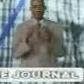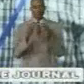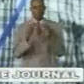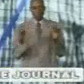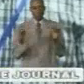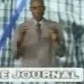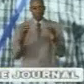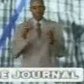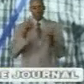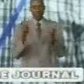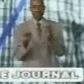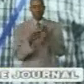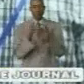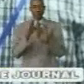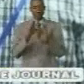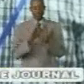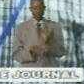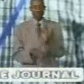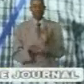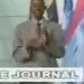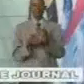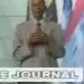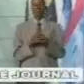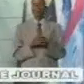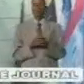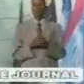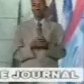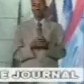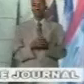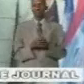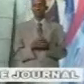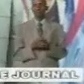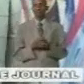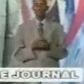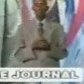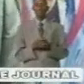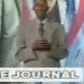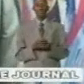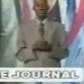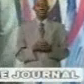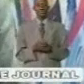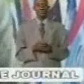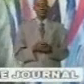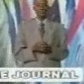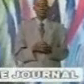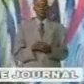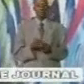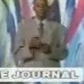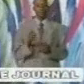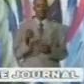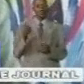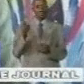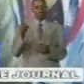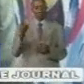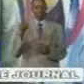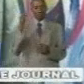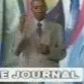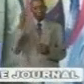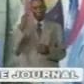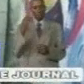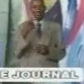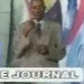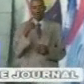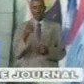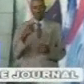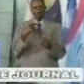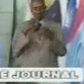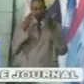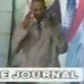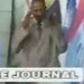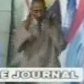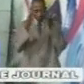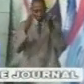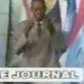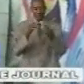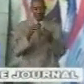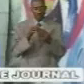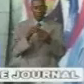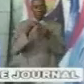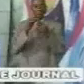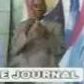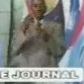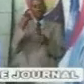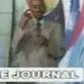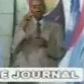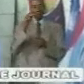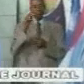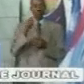modernité, selon le thème de cette exposition. J'accorde une mention spéciale à l'artiste, M. Moutoké, pour une si